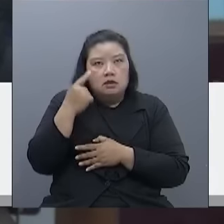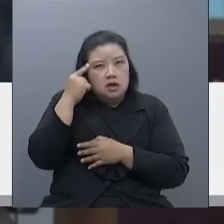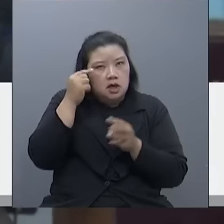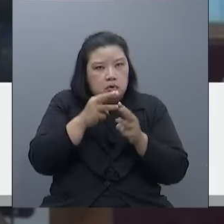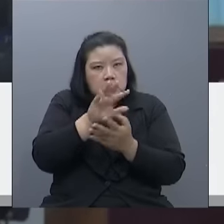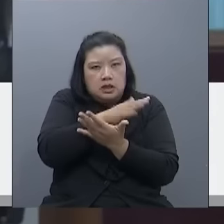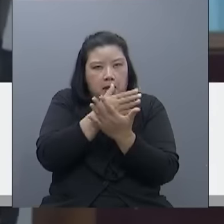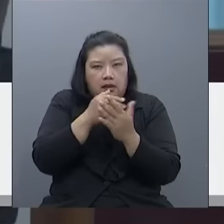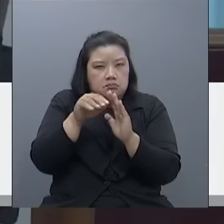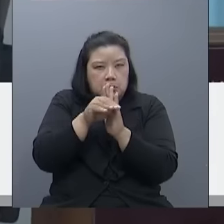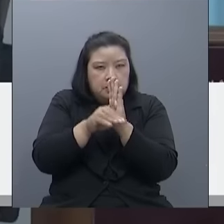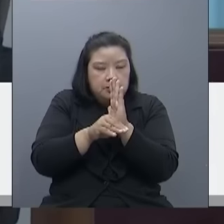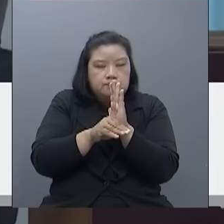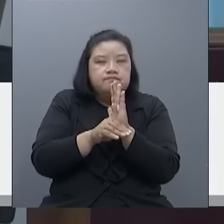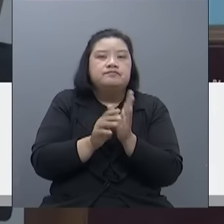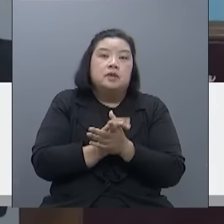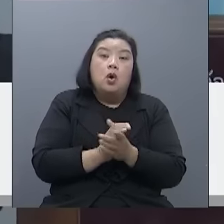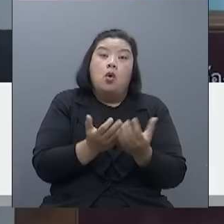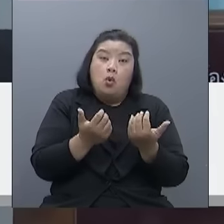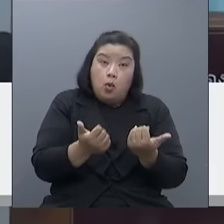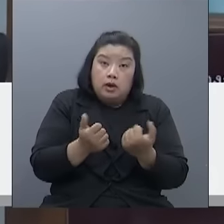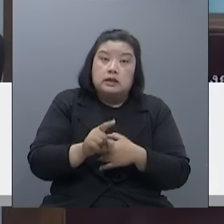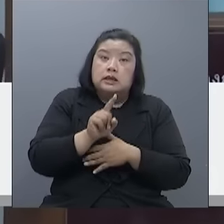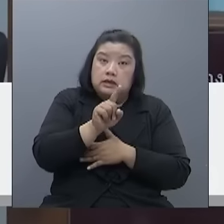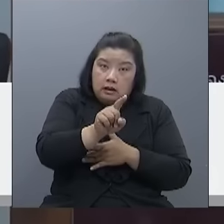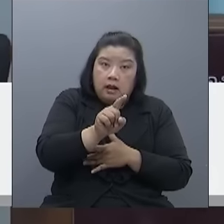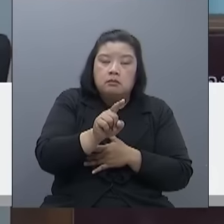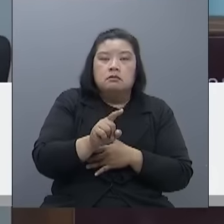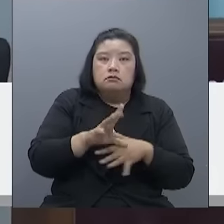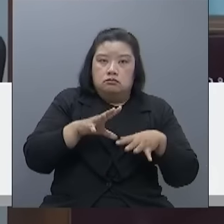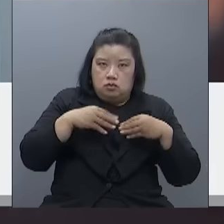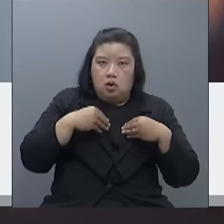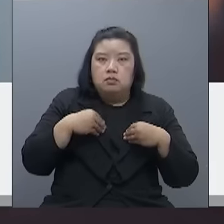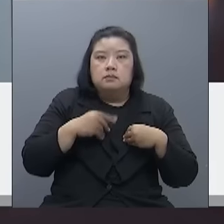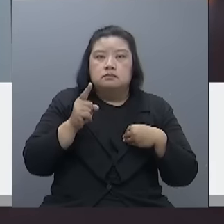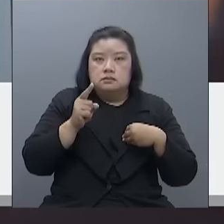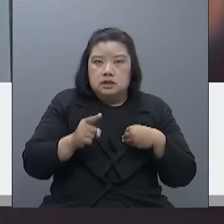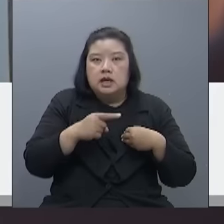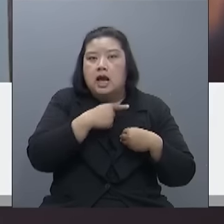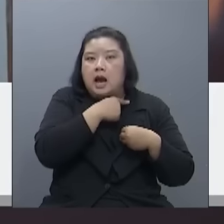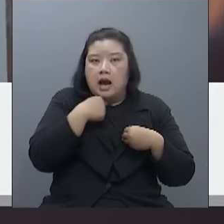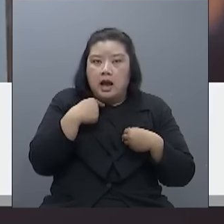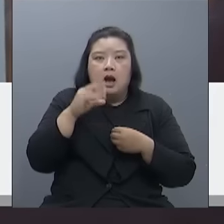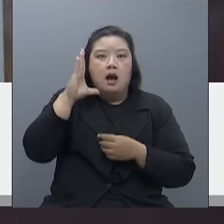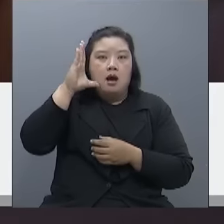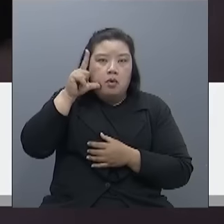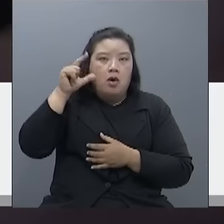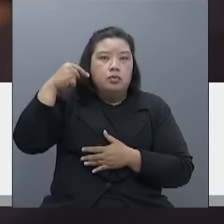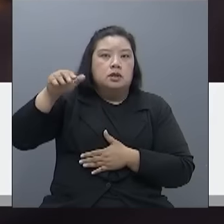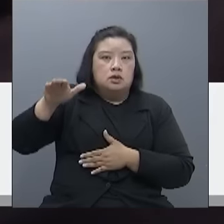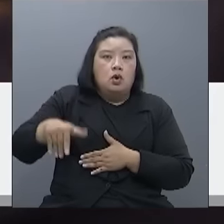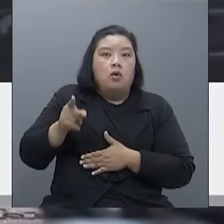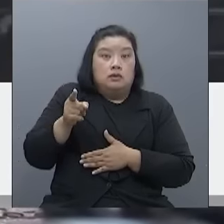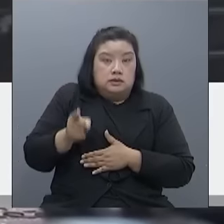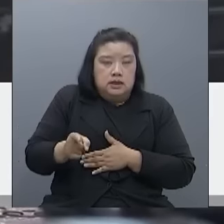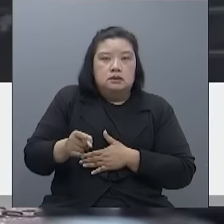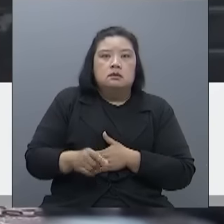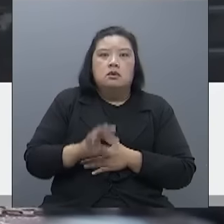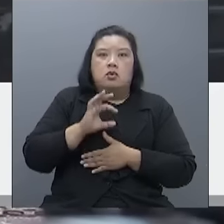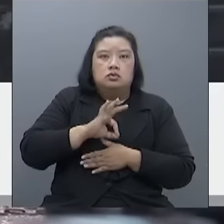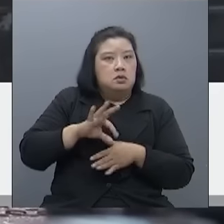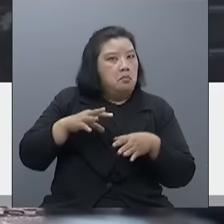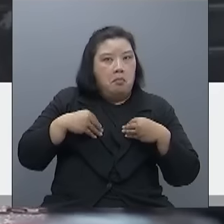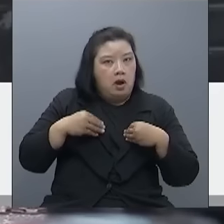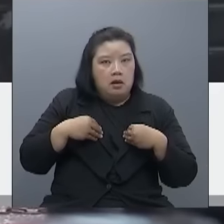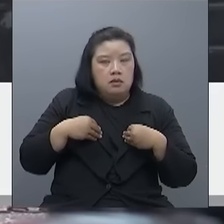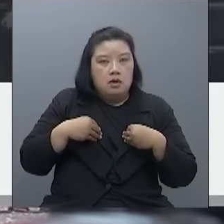นายวรุธนะคะให้การรับสารภาพค่ะว่าลงมือก่อเหตุฆาตกรรมพ่อและน้องสาวเนื่องจากไม่พอใจในเรื่องของมรด